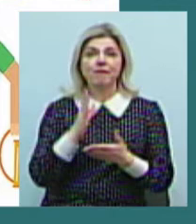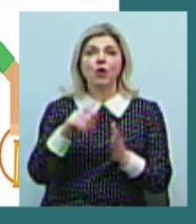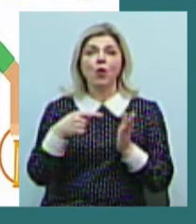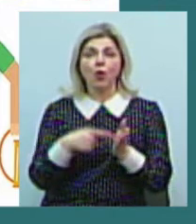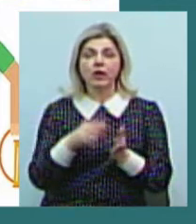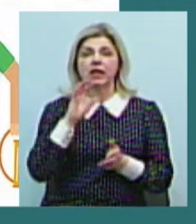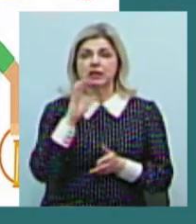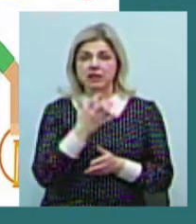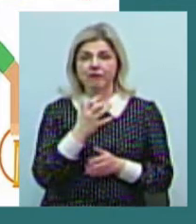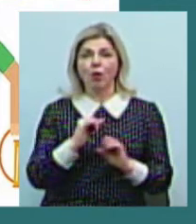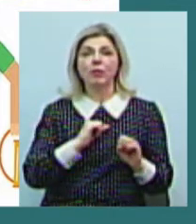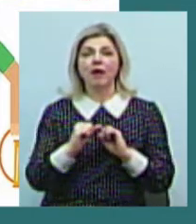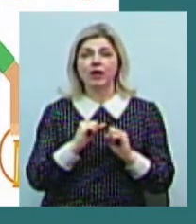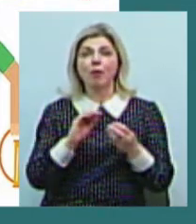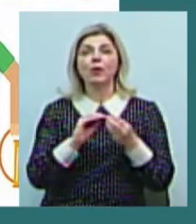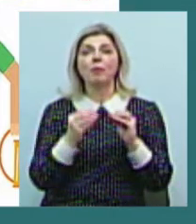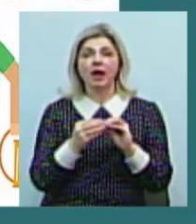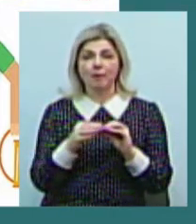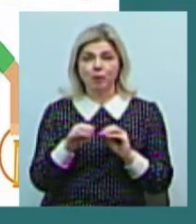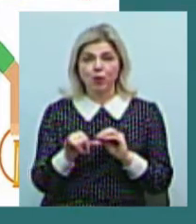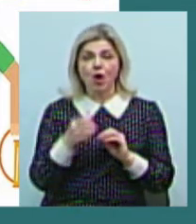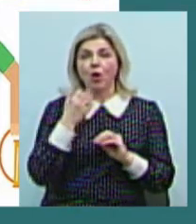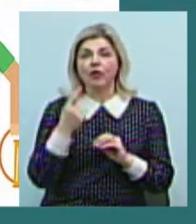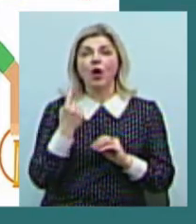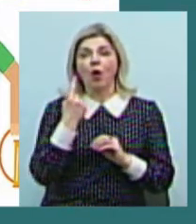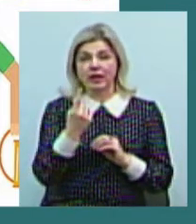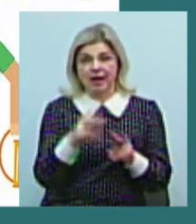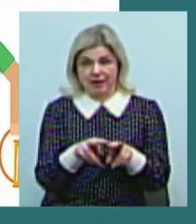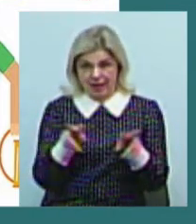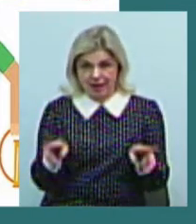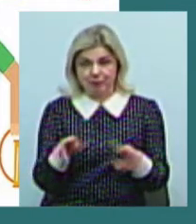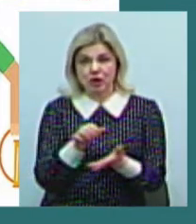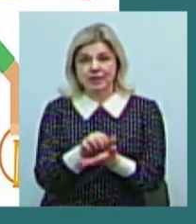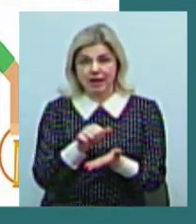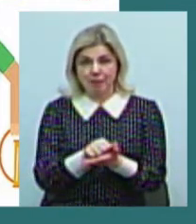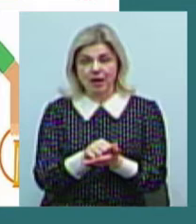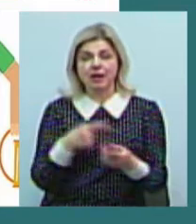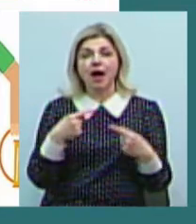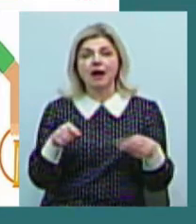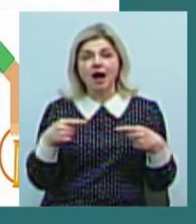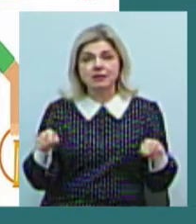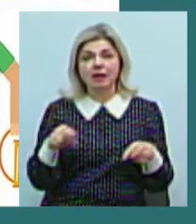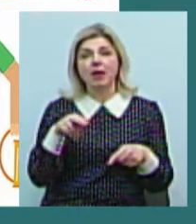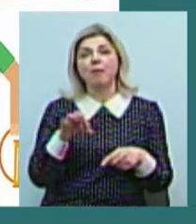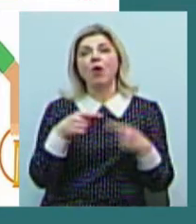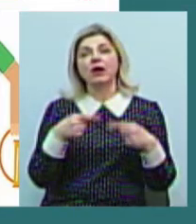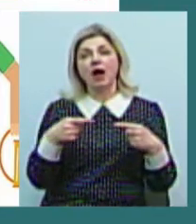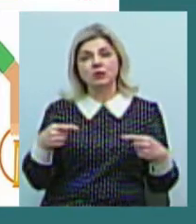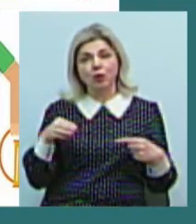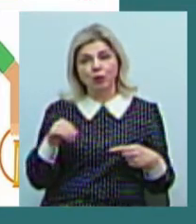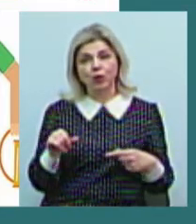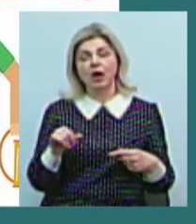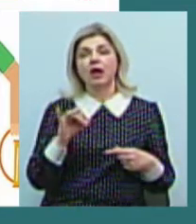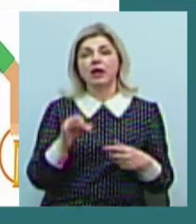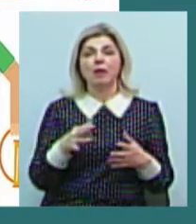серьезную управленческую проблему, когда одним и тем же занимаются разные и по-разному, и